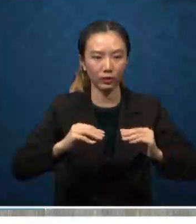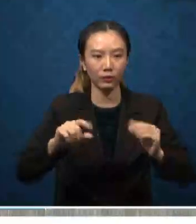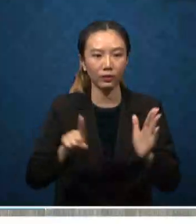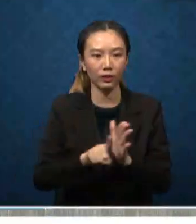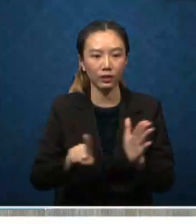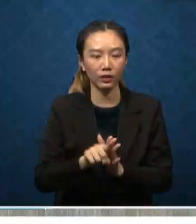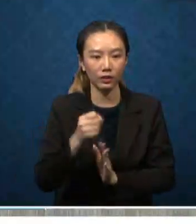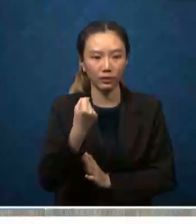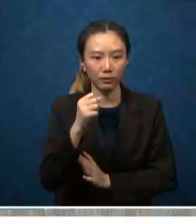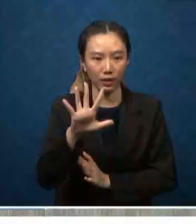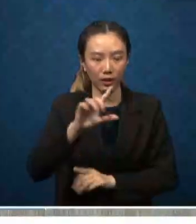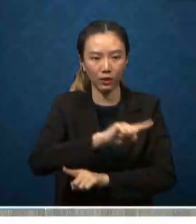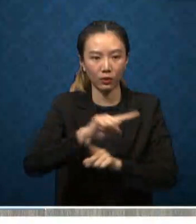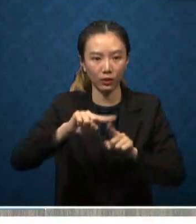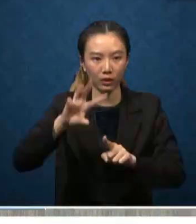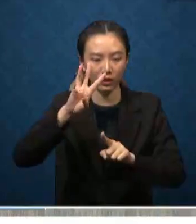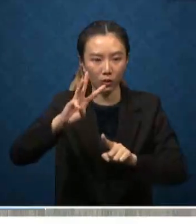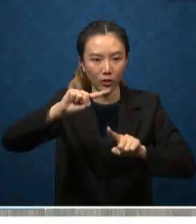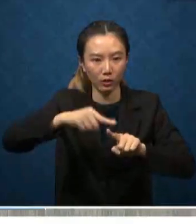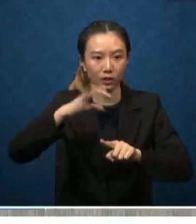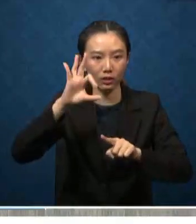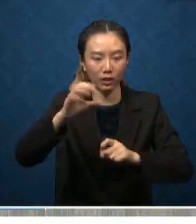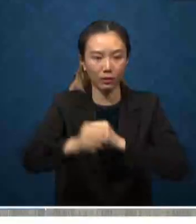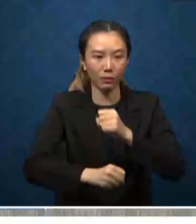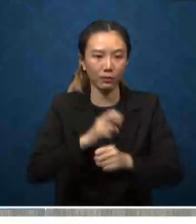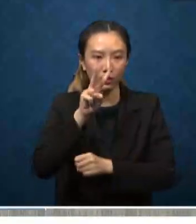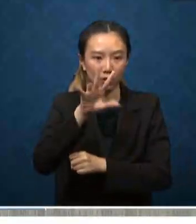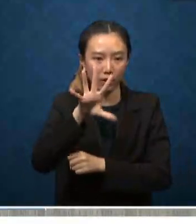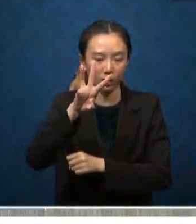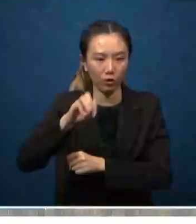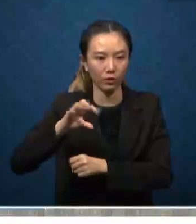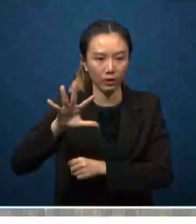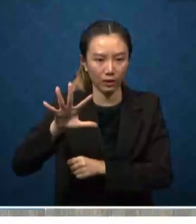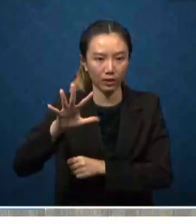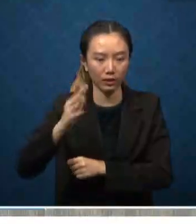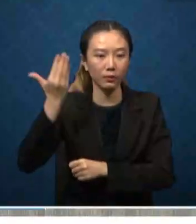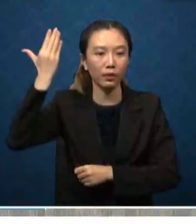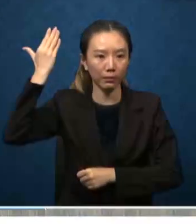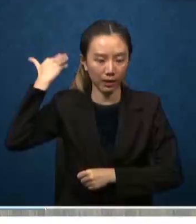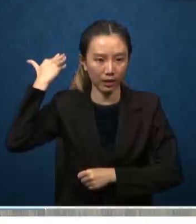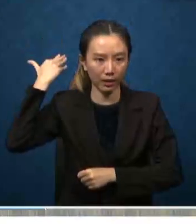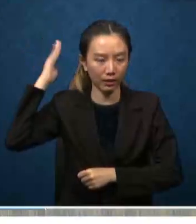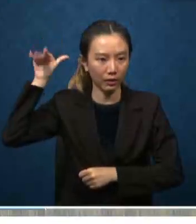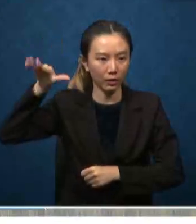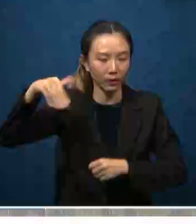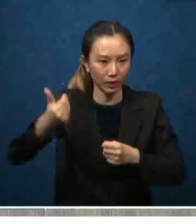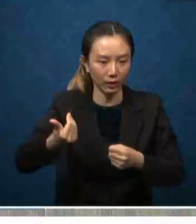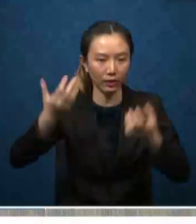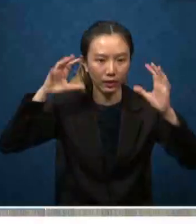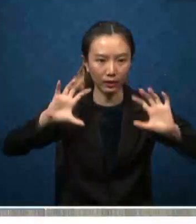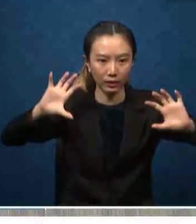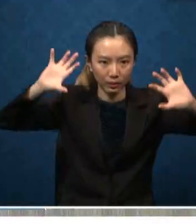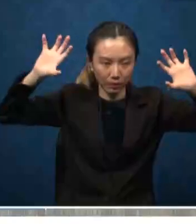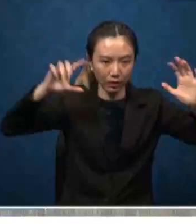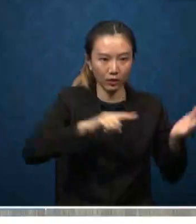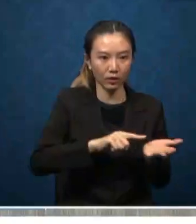15เมื่อวันที่6กันยายน2565ต่อมารัฐบาลได้เสน